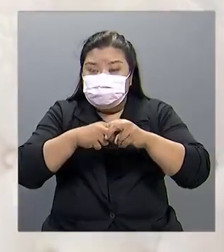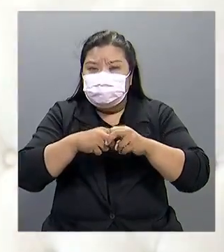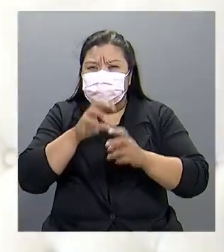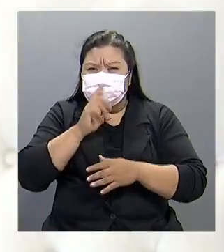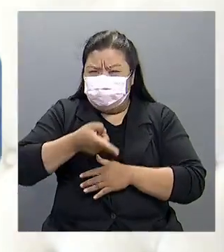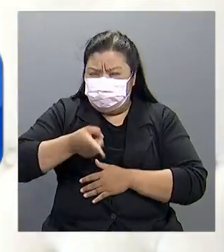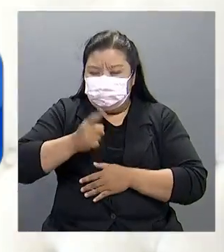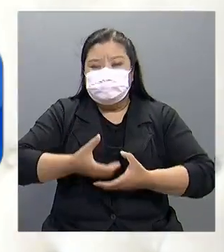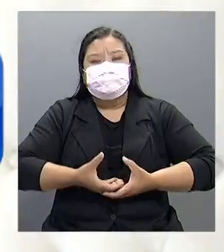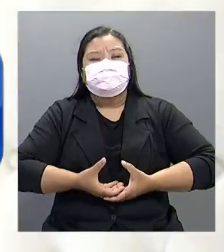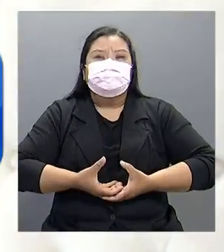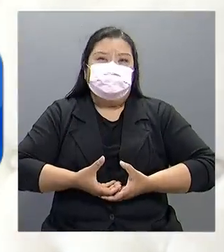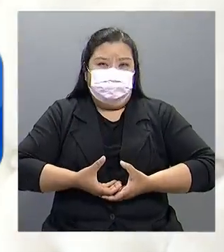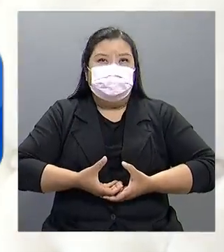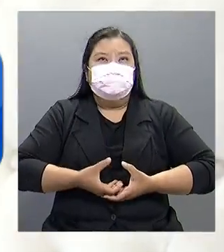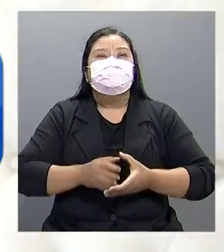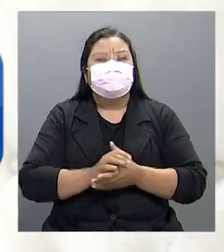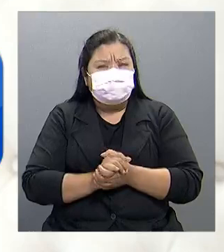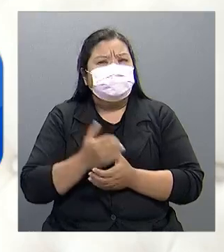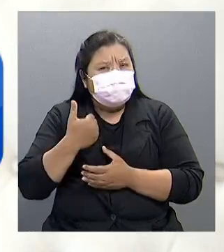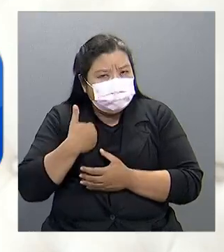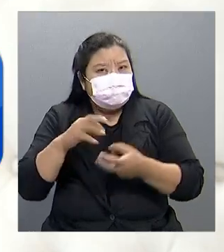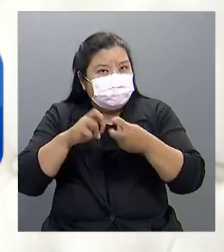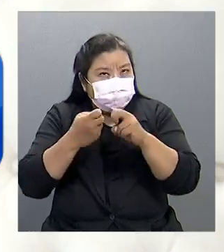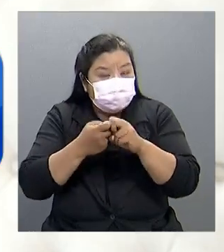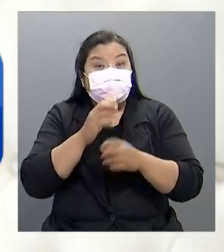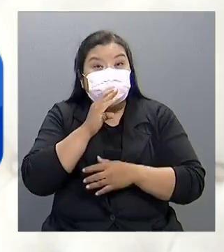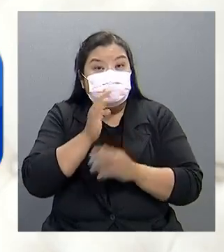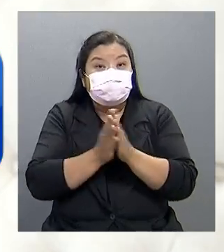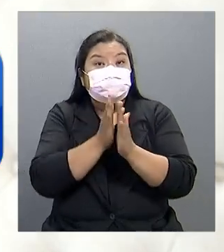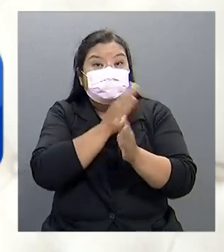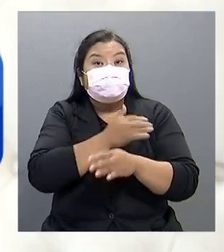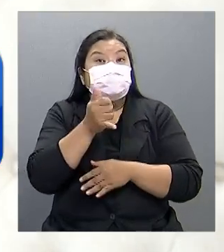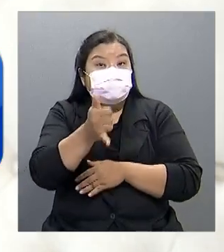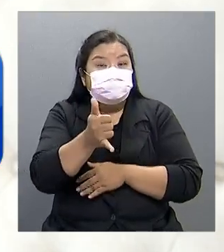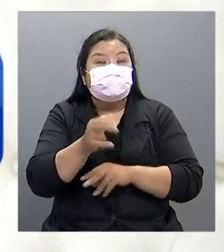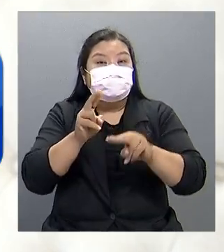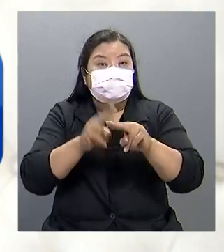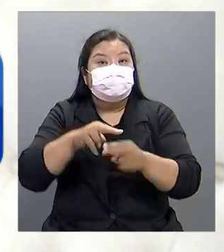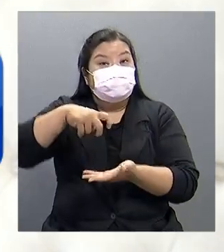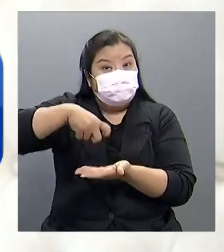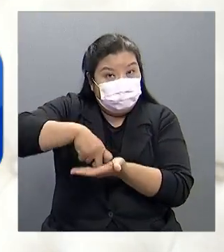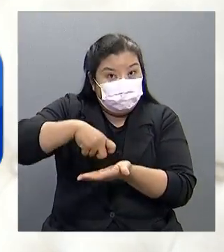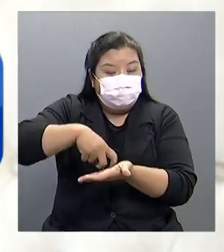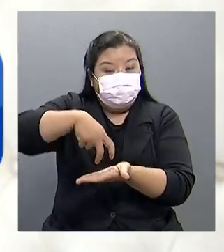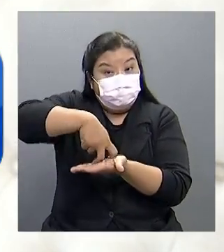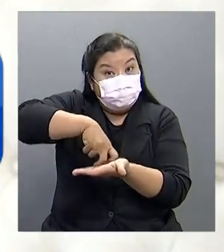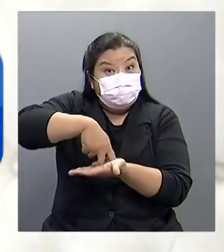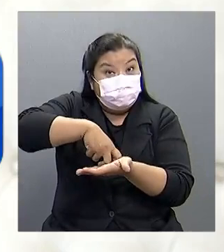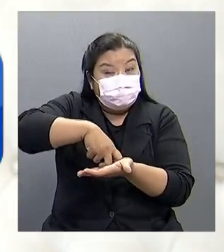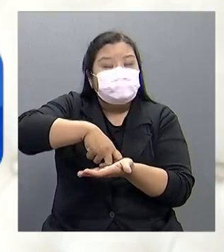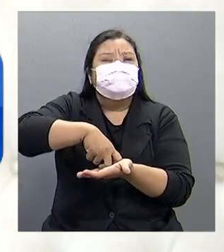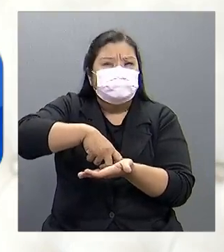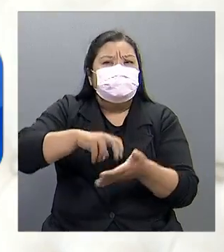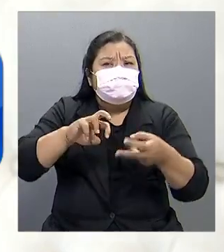จจะไม่ค่อยได้รู้นะฮะเกี่ยวกับเรื่องของการที่เราไปวัดแล้วเราก็ไปนั่งพับเพียบนั่งยองๆหรือนั่งคุกเข่าจริงๆแล้วเนี่ยปัญหาของการ